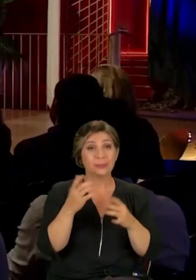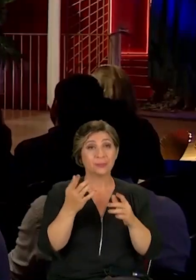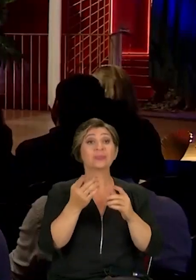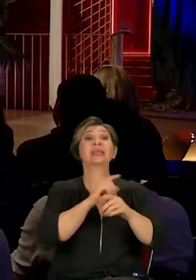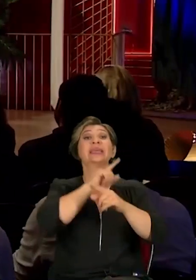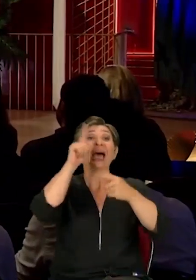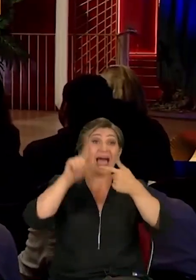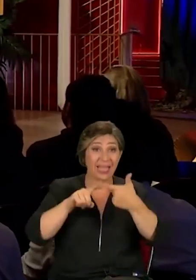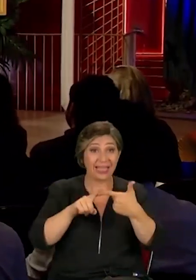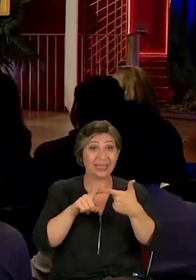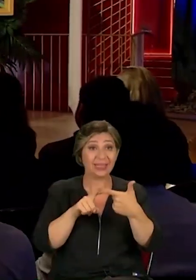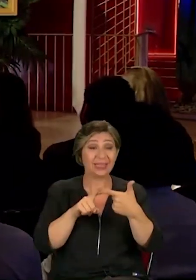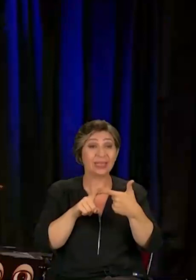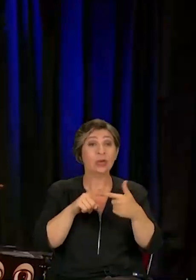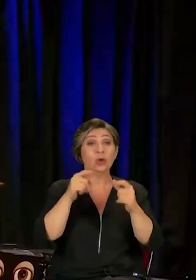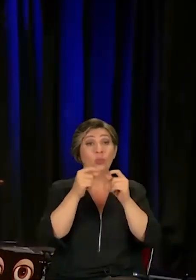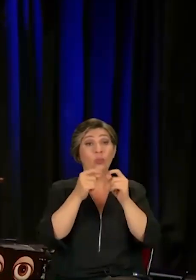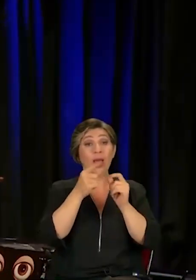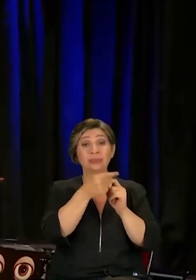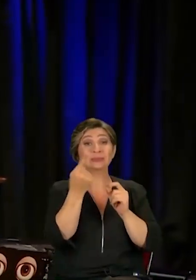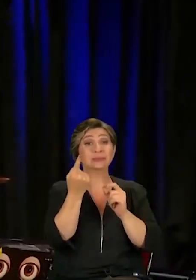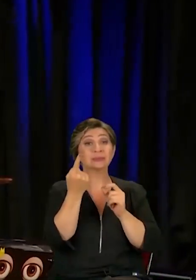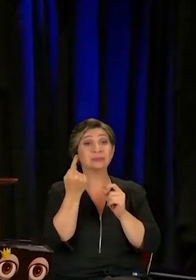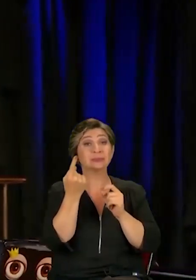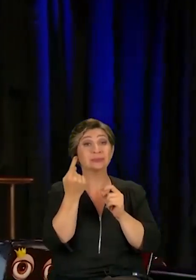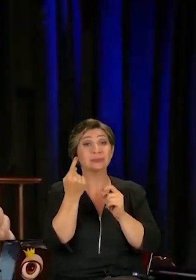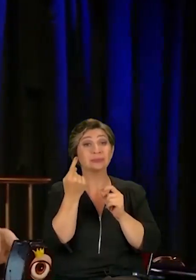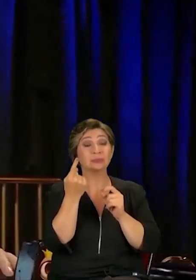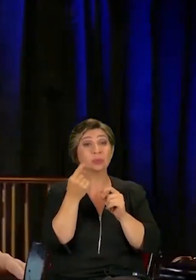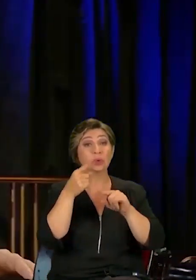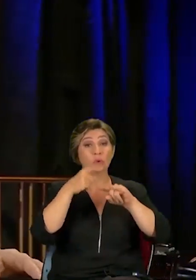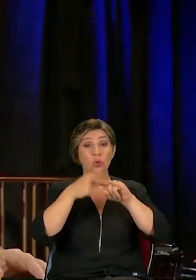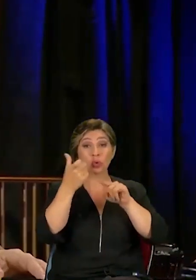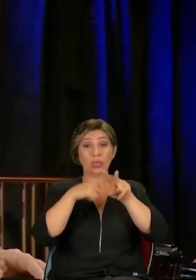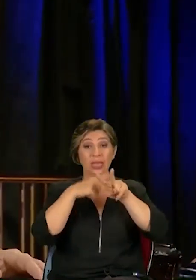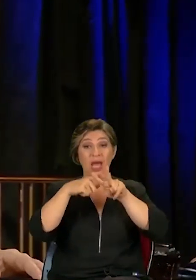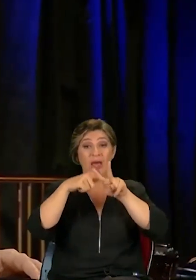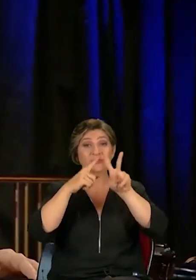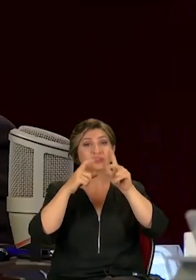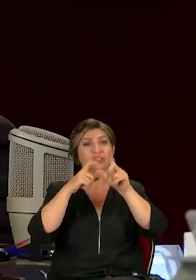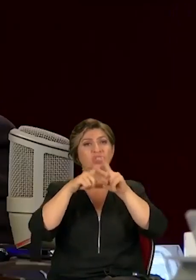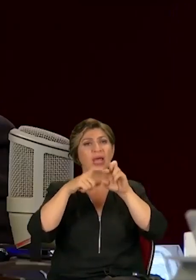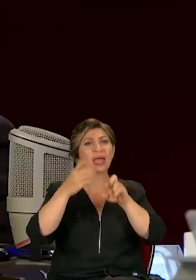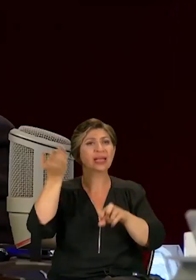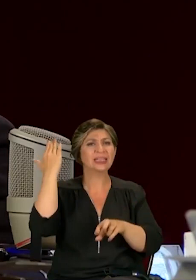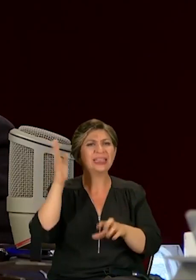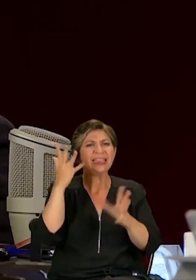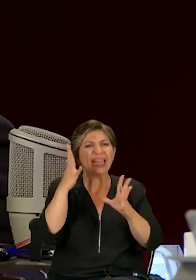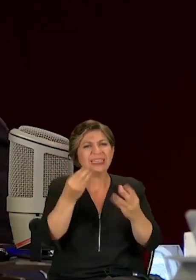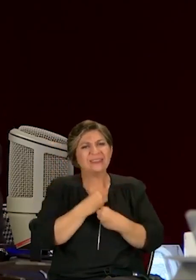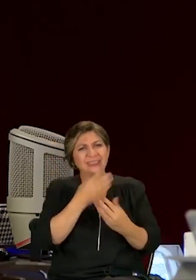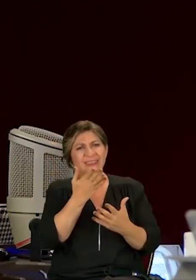Bir de bunun üzerine Burhan şöyle bir şey yapıyor. Mesela Hülya Avşar'da yaptın onu değil mi? Kaç sene önce. Deli ettin